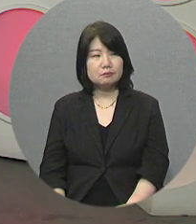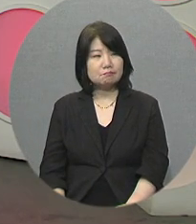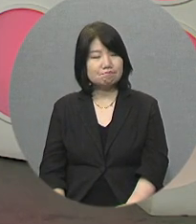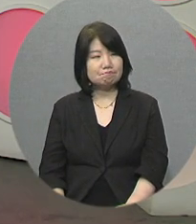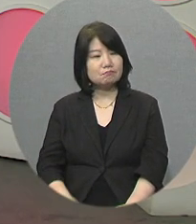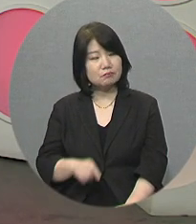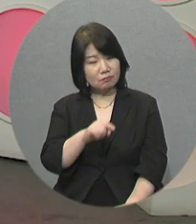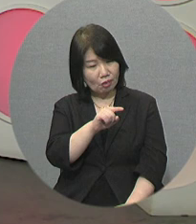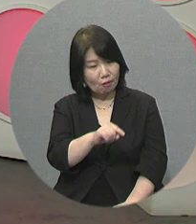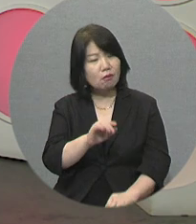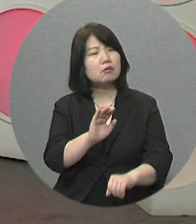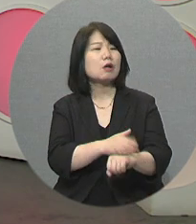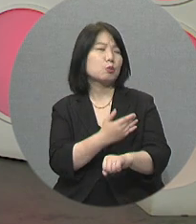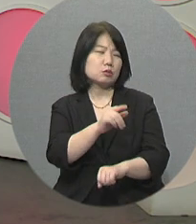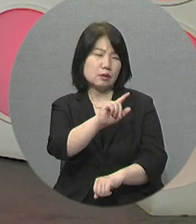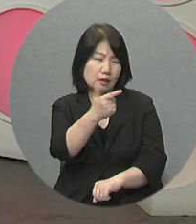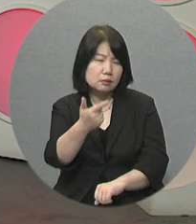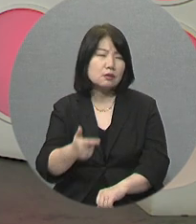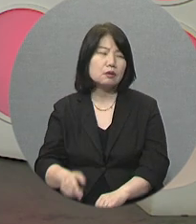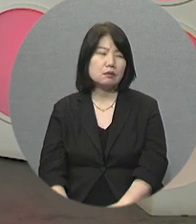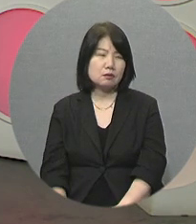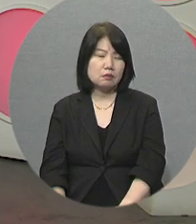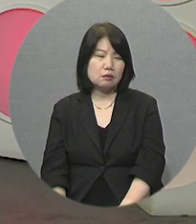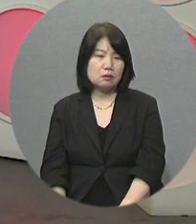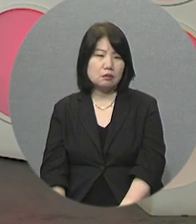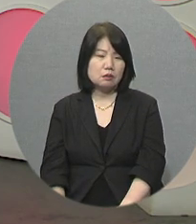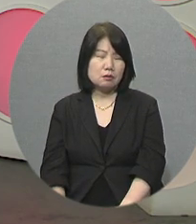내 잘못이 아니다.